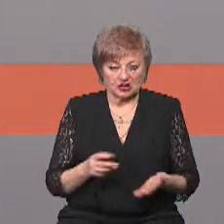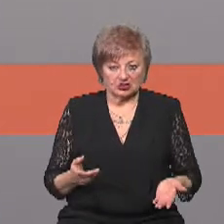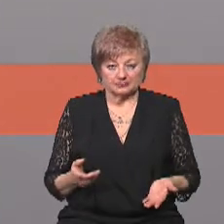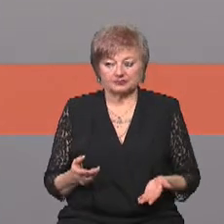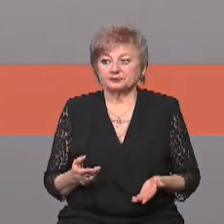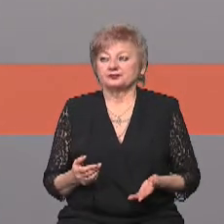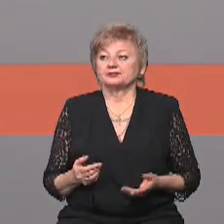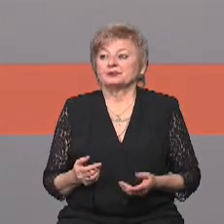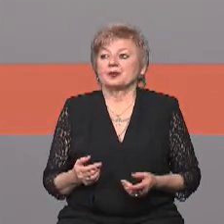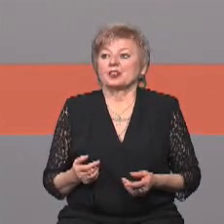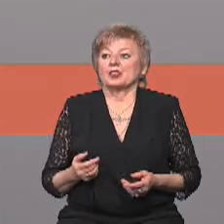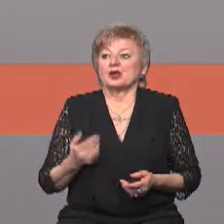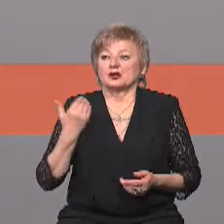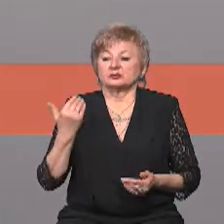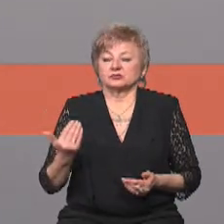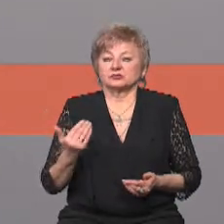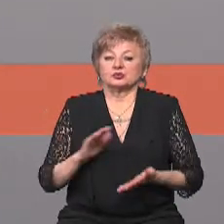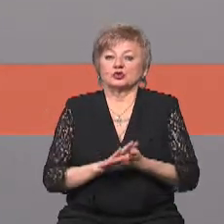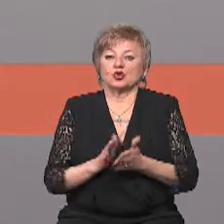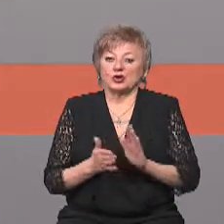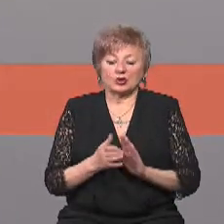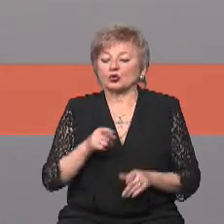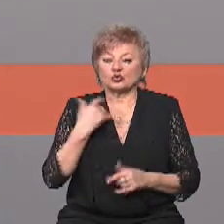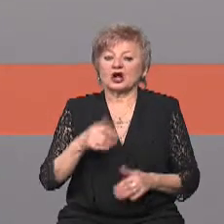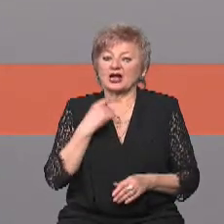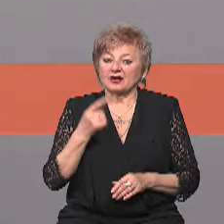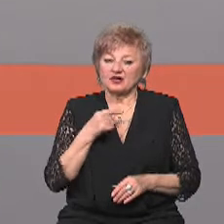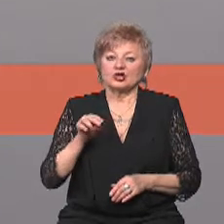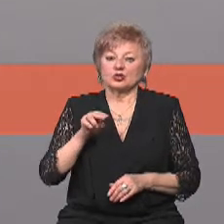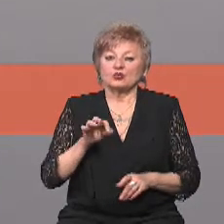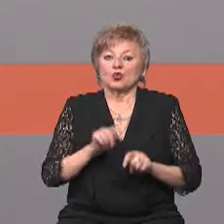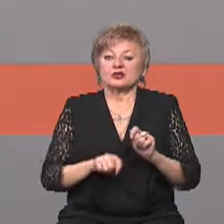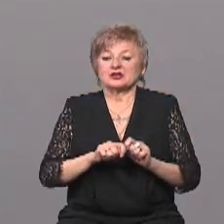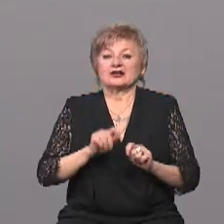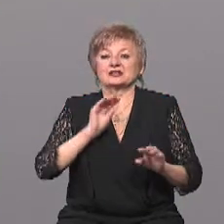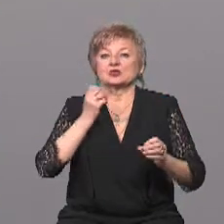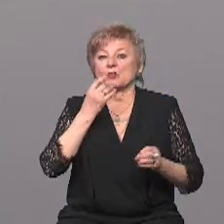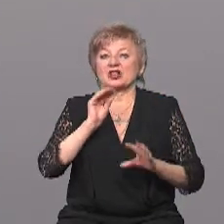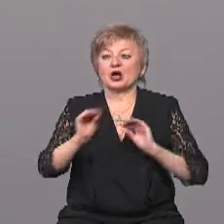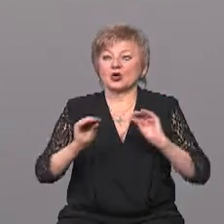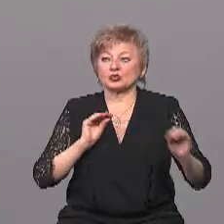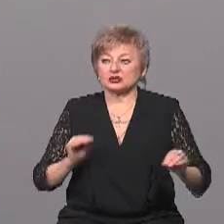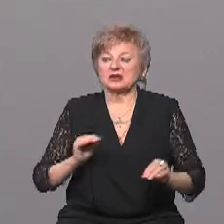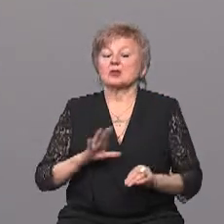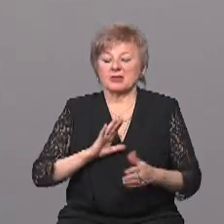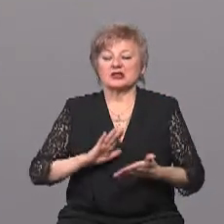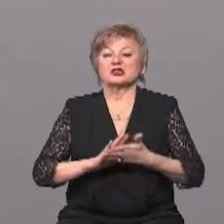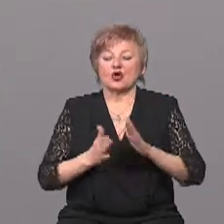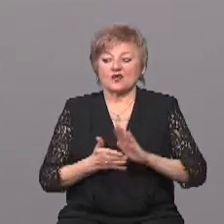що, я перед цим не договорив, по інспекції з благоустроєм, тобто була оця домовленість,